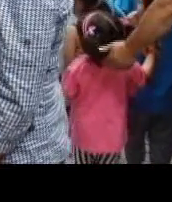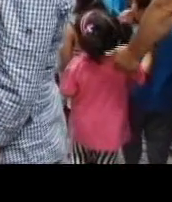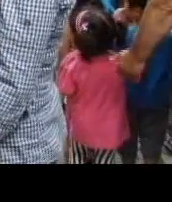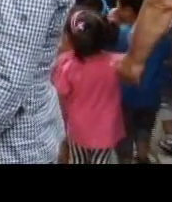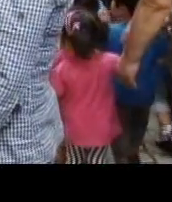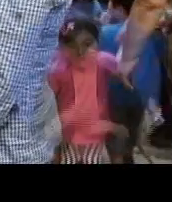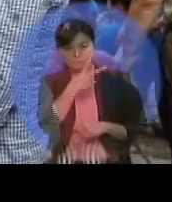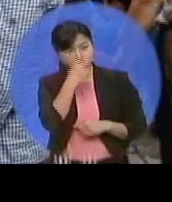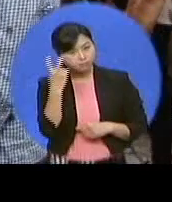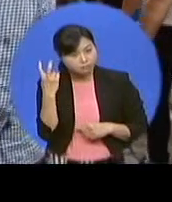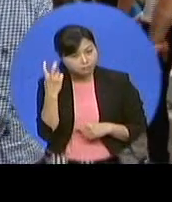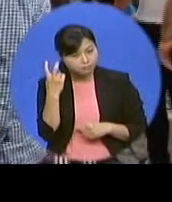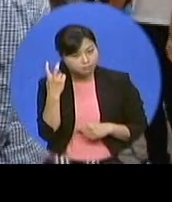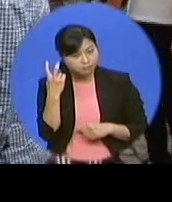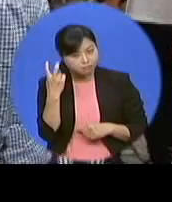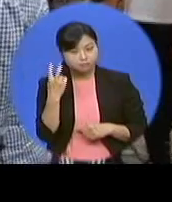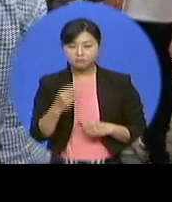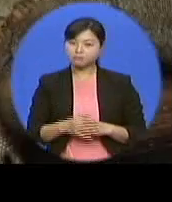아는 건가?